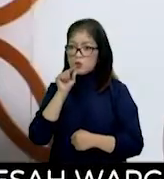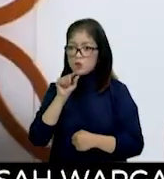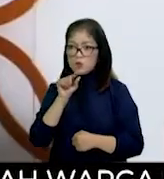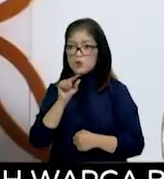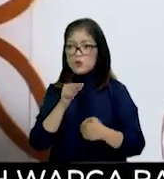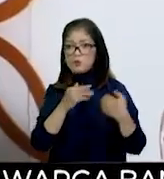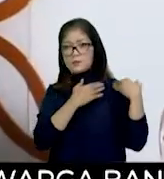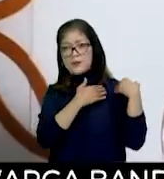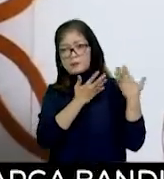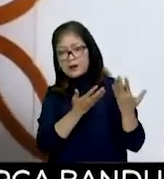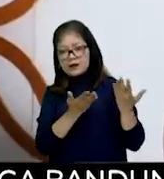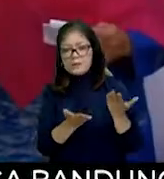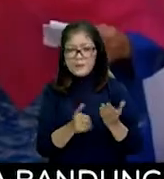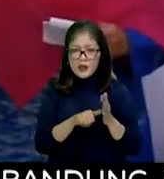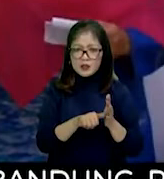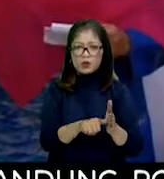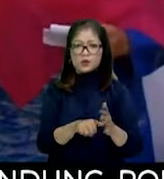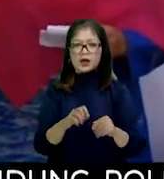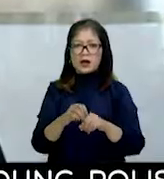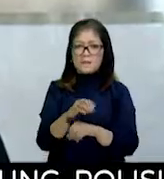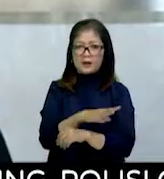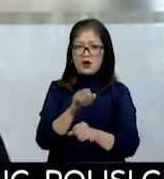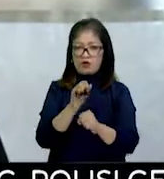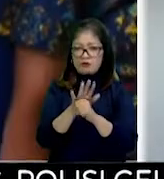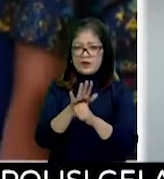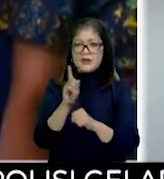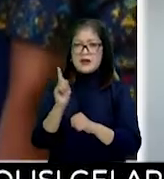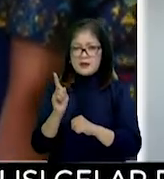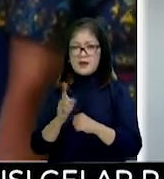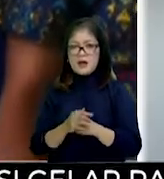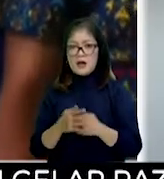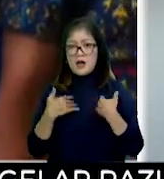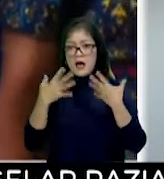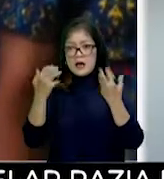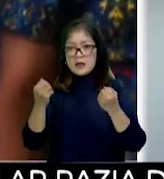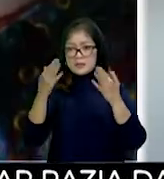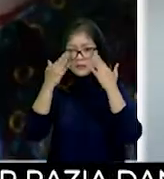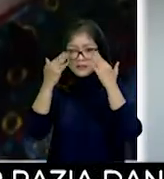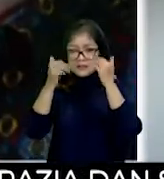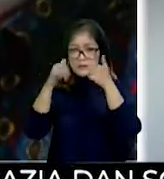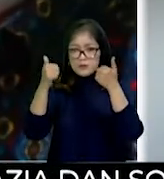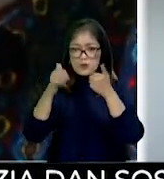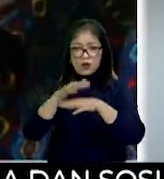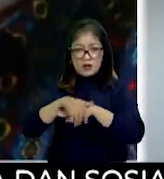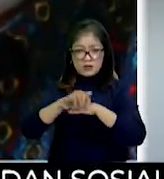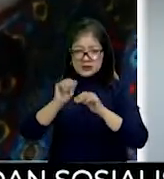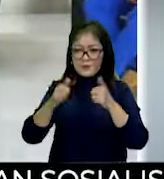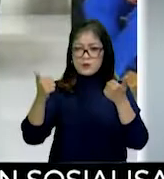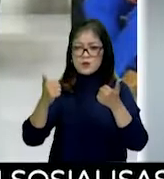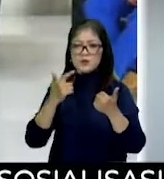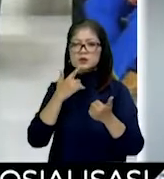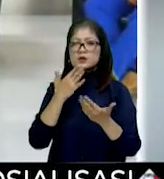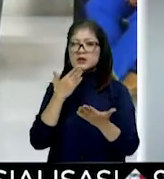yang kini juga terdampak pandemi COVID-19. Mudah-mudahan bisa sembuh seperti semula. Terima kasih